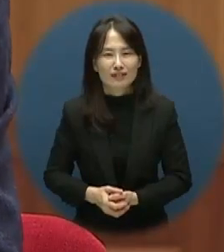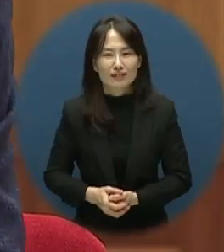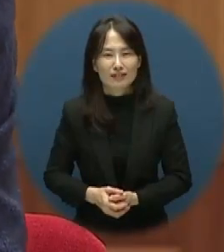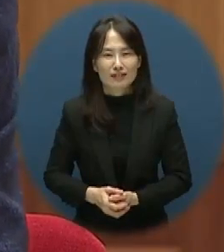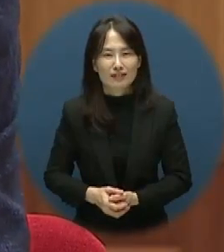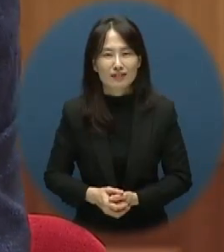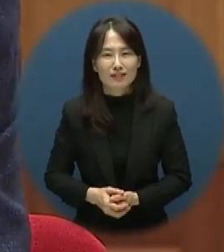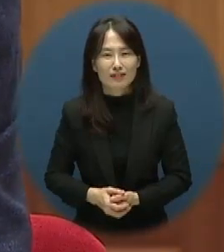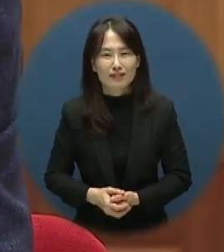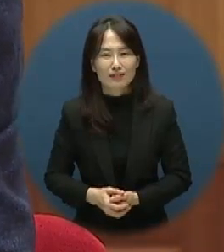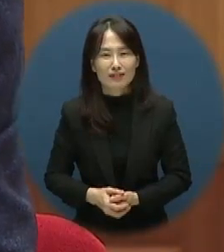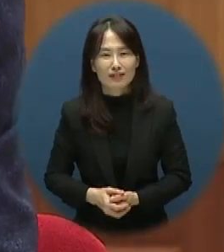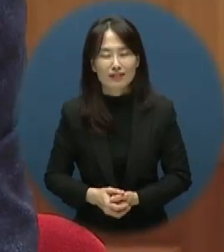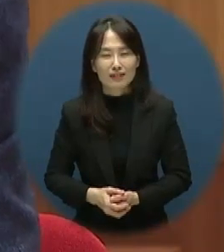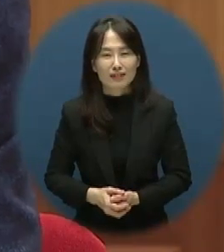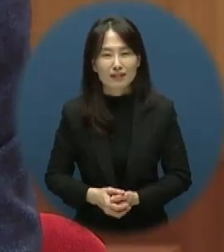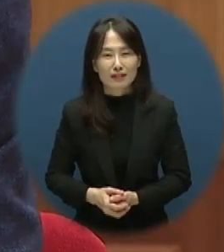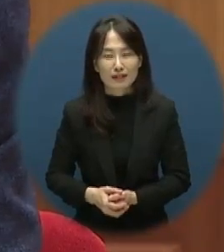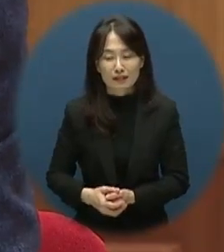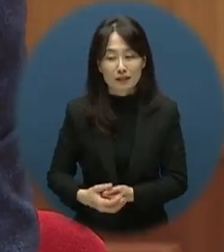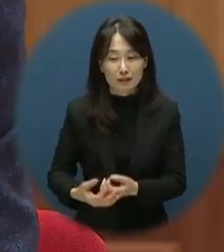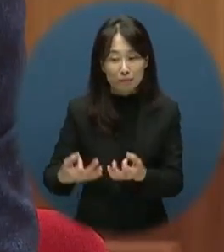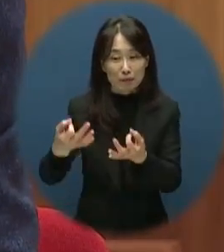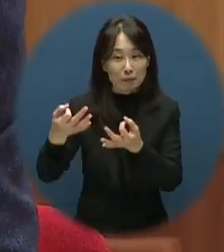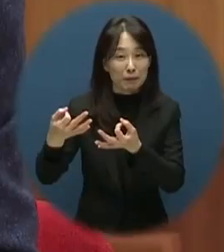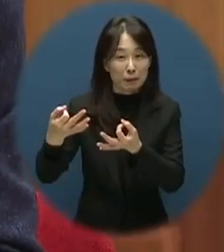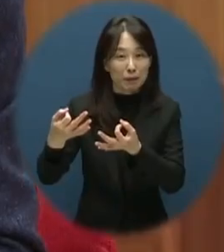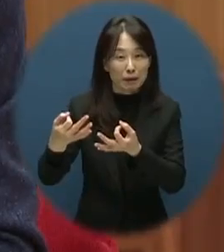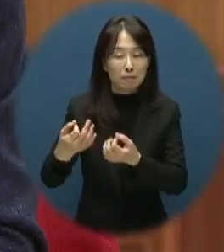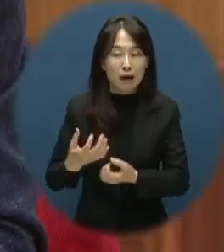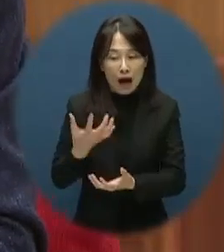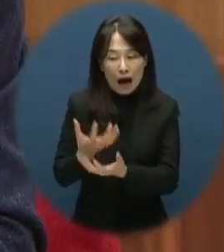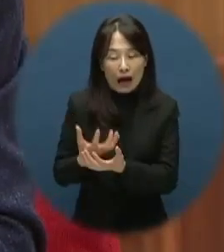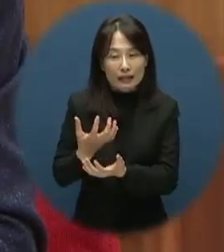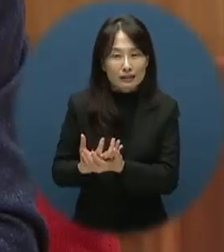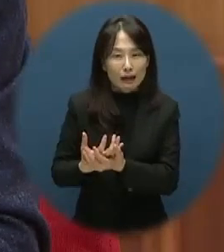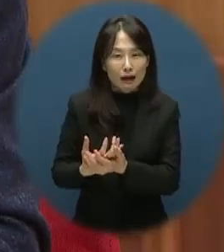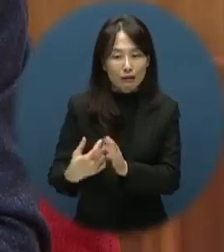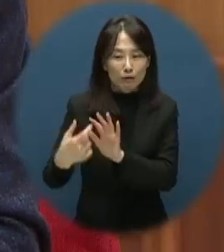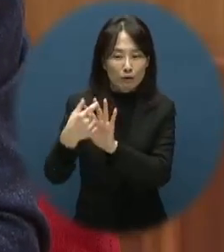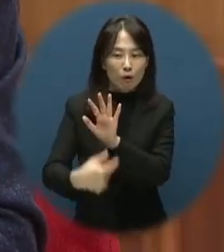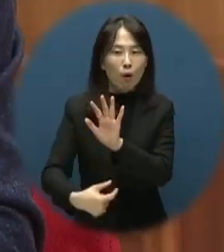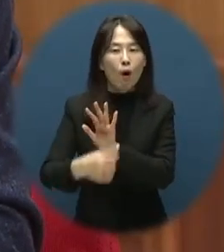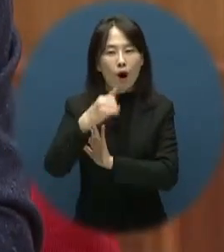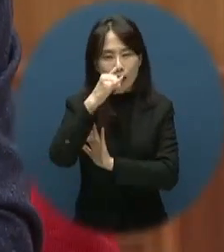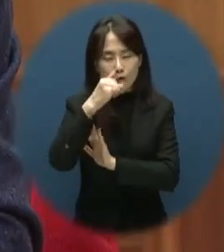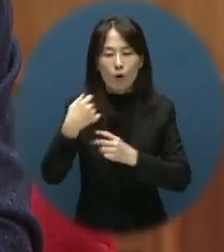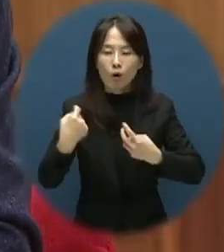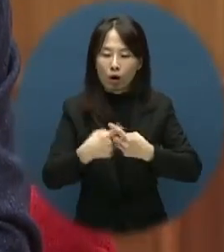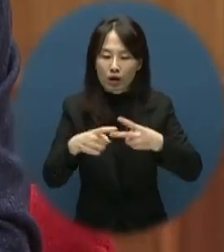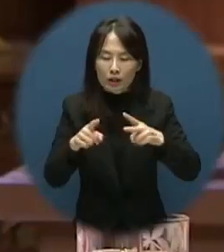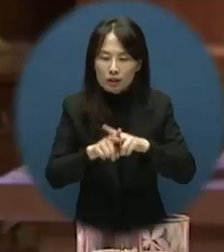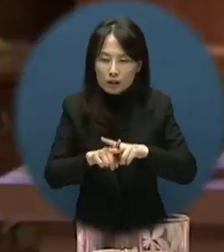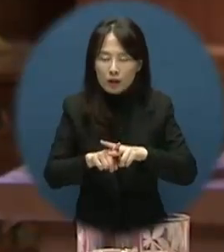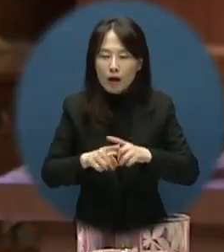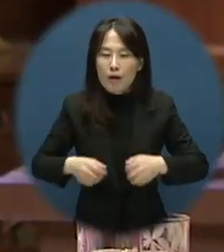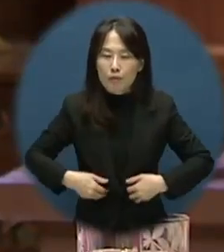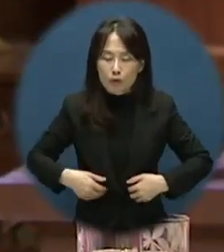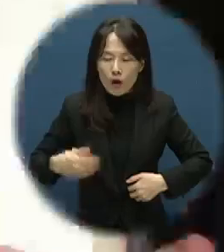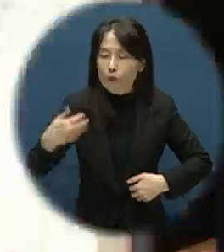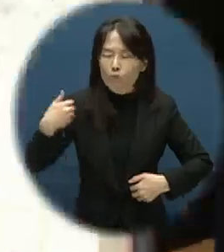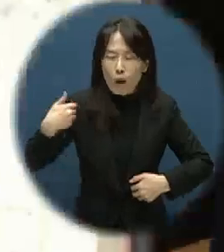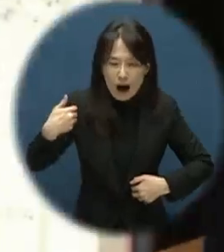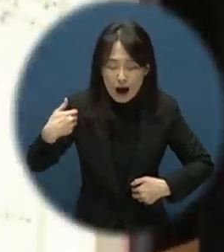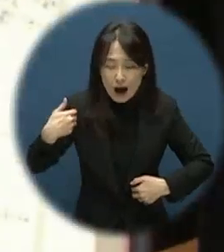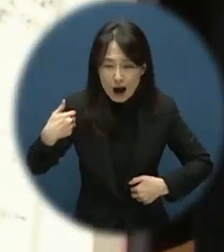다 뭐 이렇게 아이고. 보시면은 다 한자로 돼 있고 그러면은 예. 이해해야 되니까 그럼 모르는 한자 있으면은 뭐